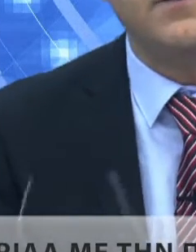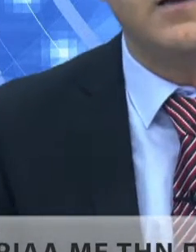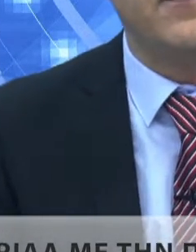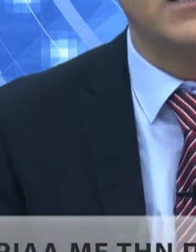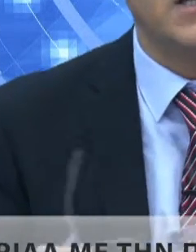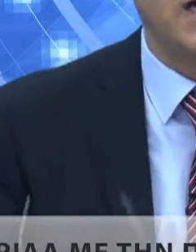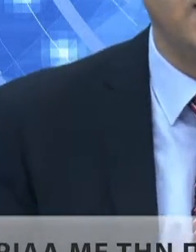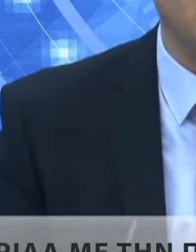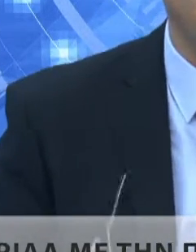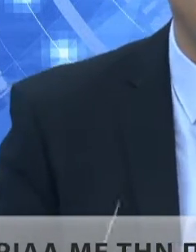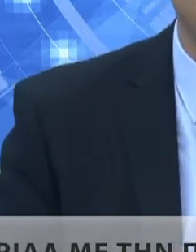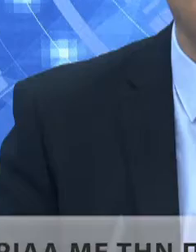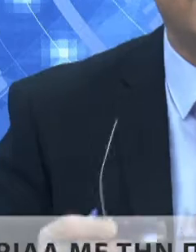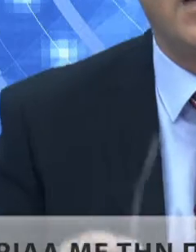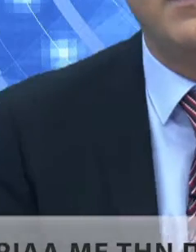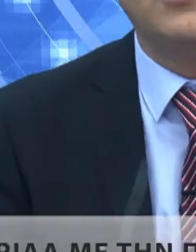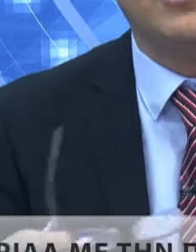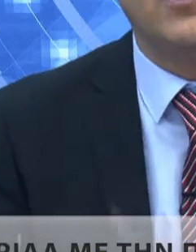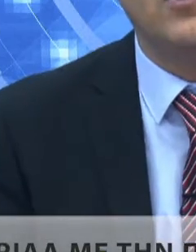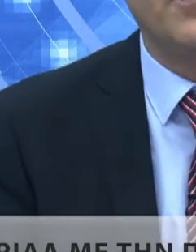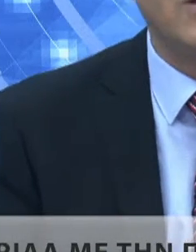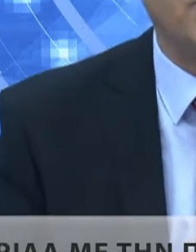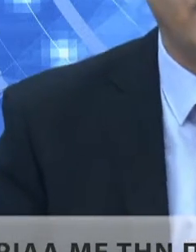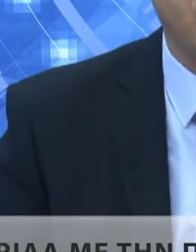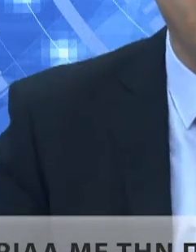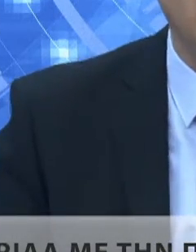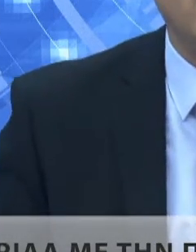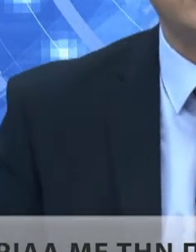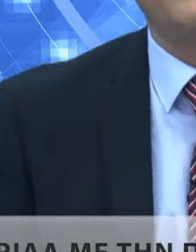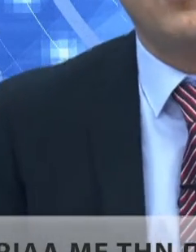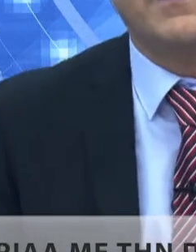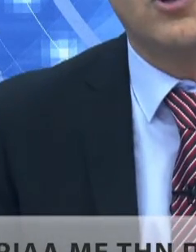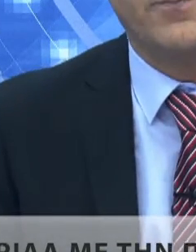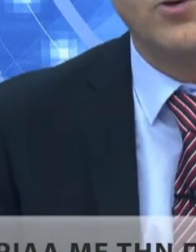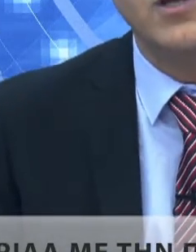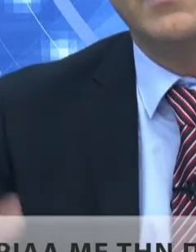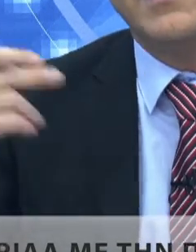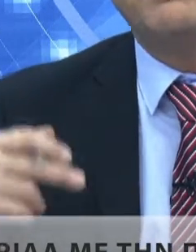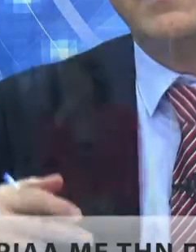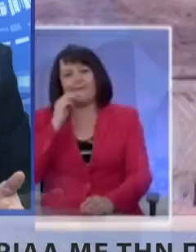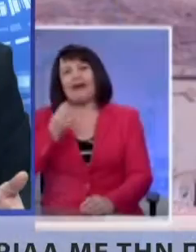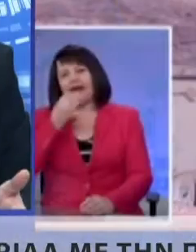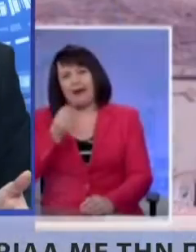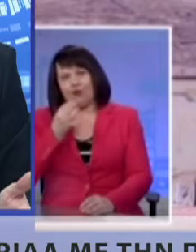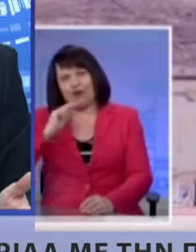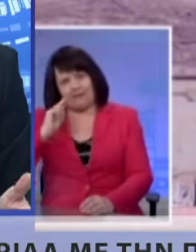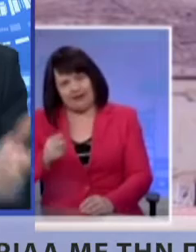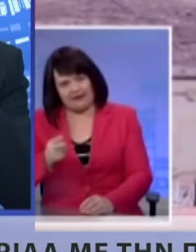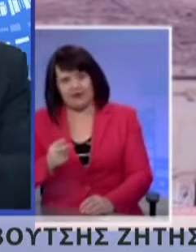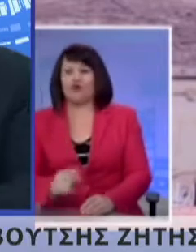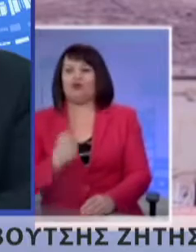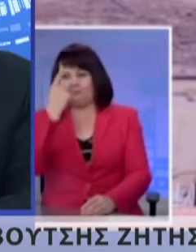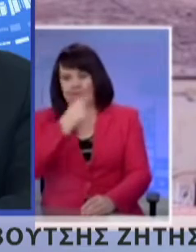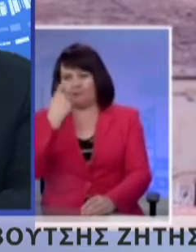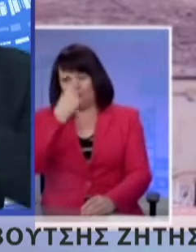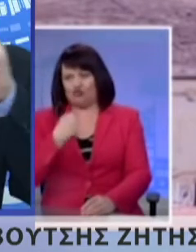έψαχνε να βρει διάφορα σενάρια για να καλύψει την αδυναμία ή το κενό το οποίο θα προκληθεί όταν θα φύγει ο Παπαχριστόπουλος και αν πάρει την έδρα ο Κουίκ, και αν δεν